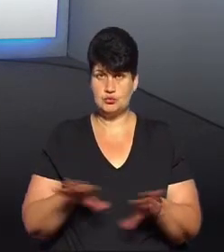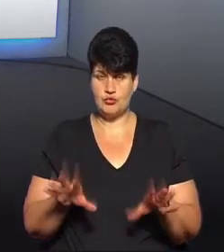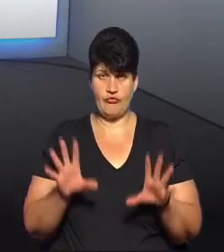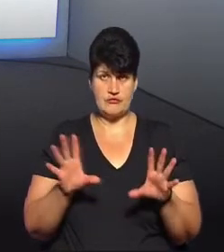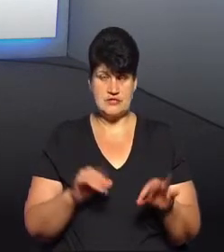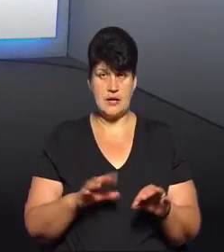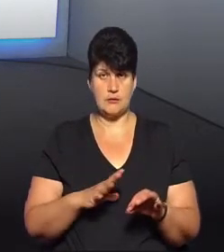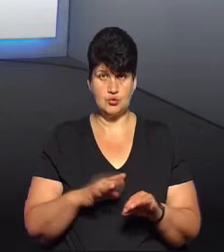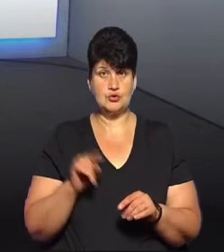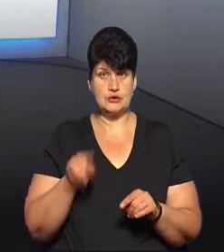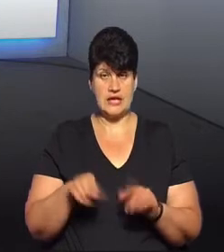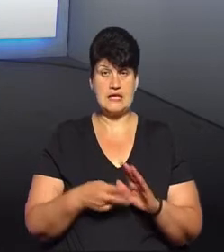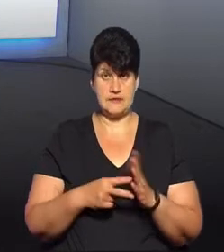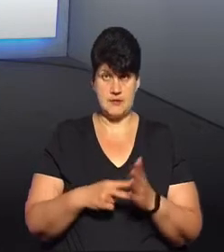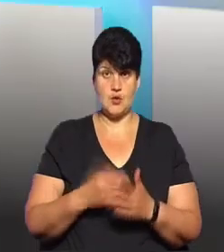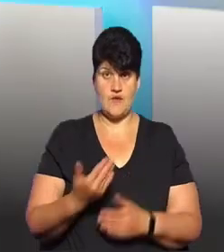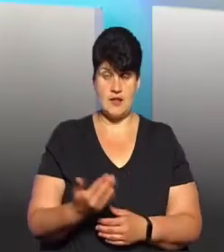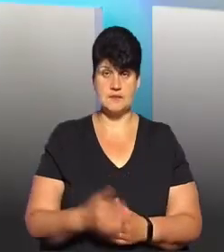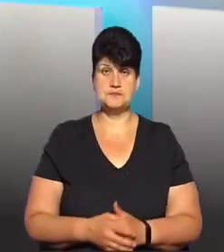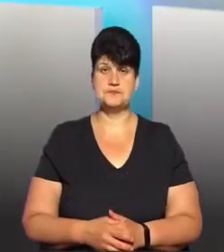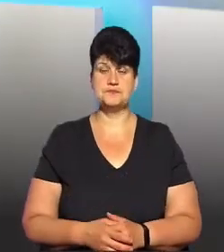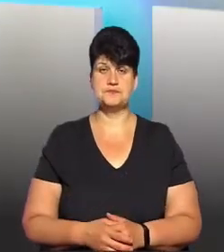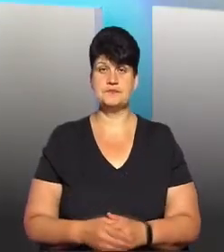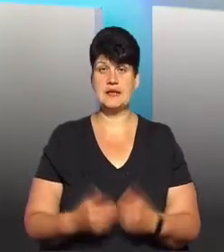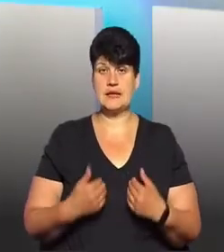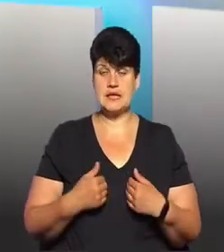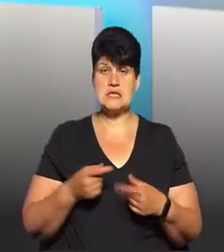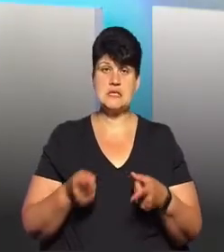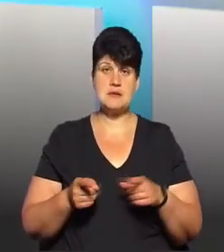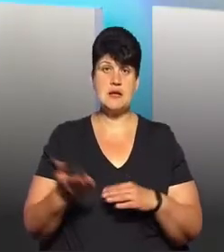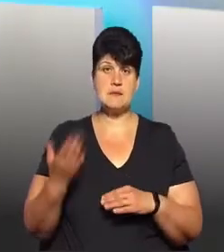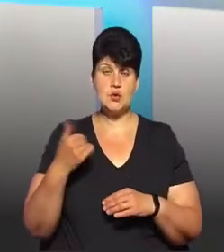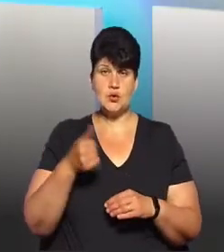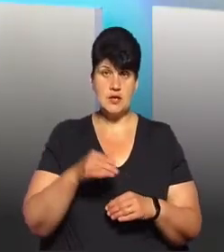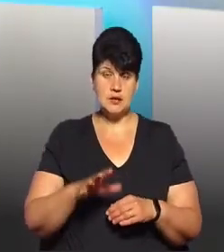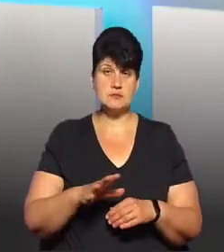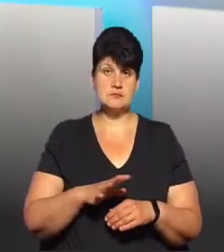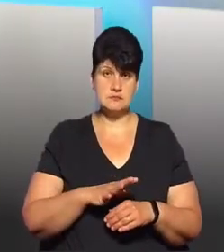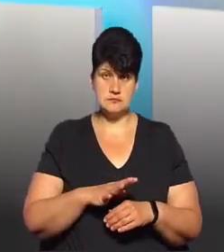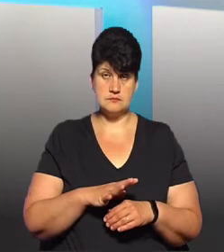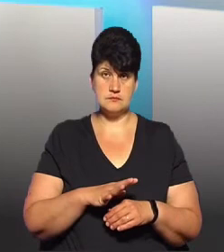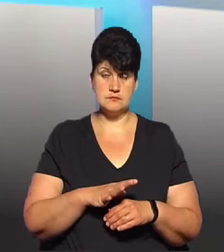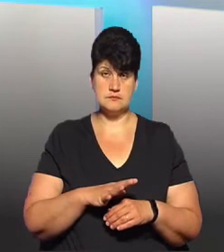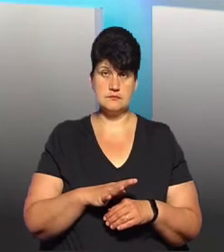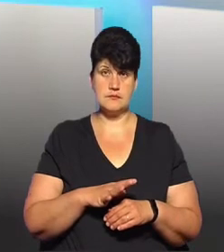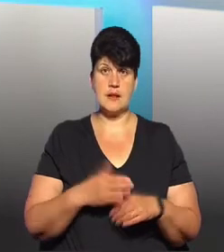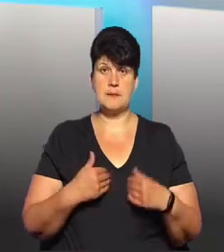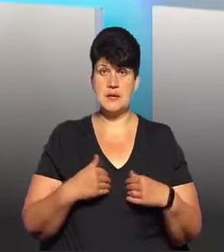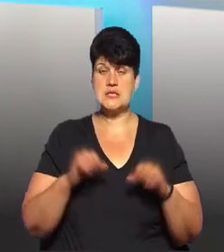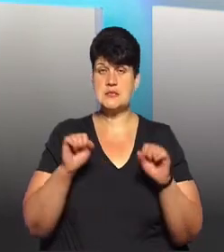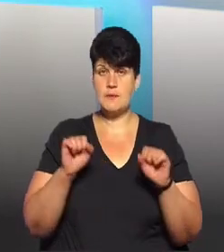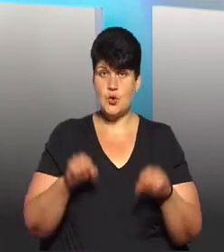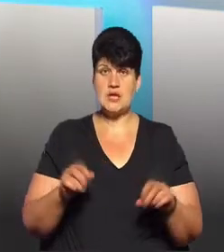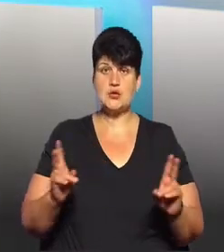вам запланувалося? Ну, для нас насправді і минулий рік відбувався, тобто ми змогли якби зустрітися з